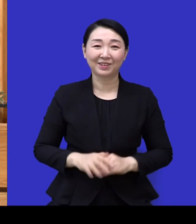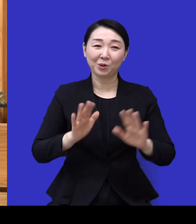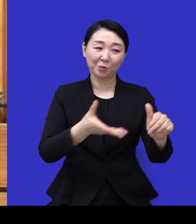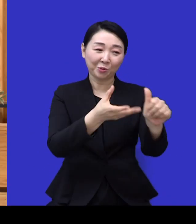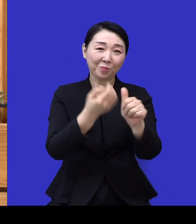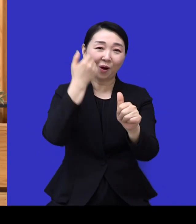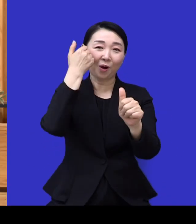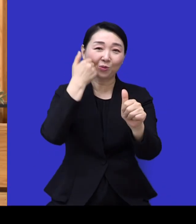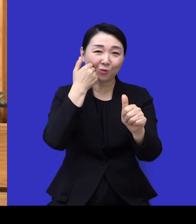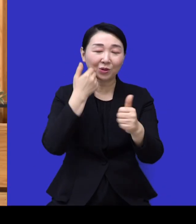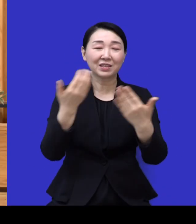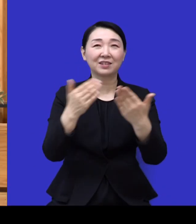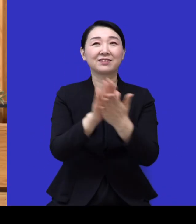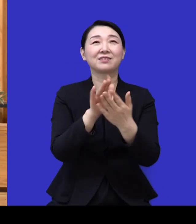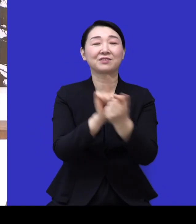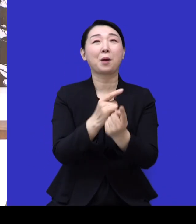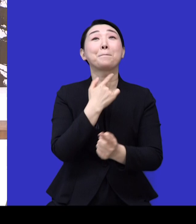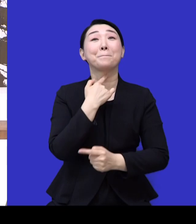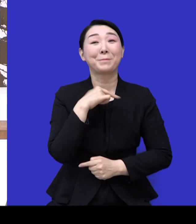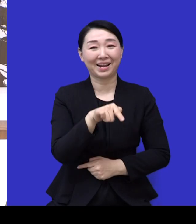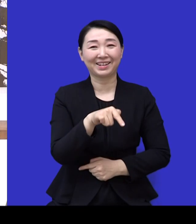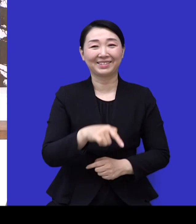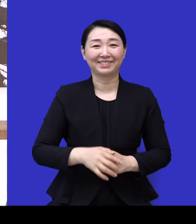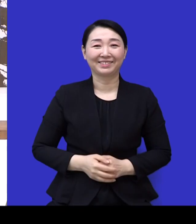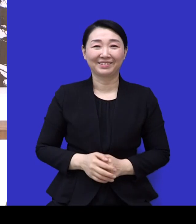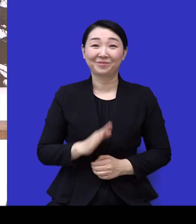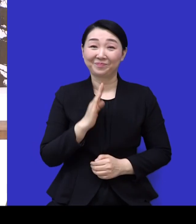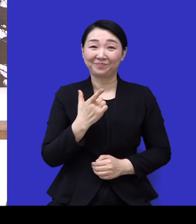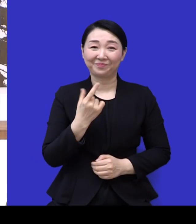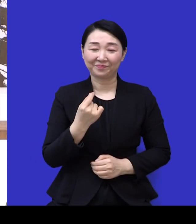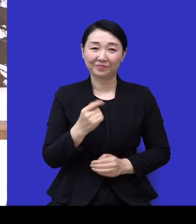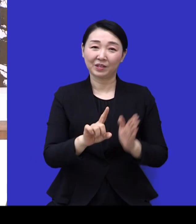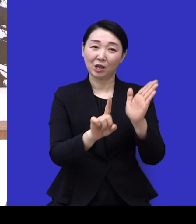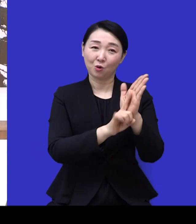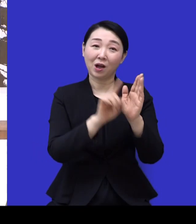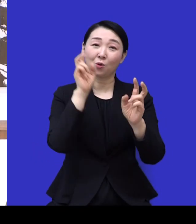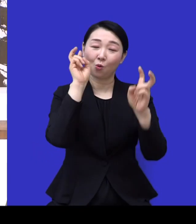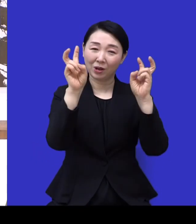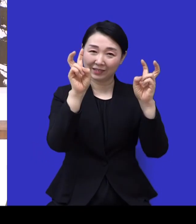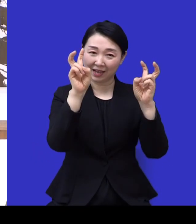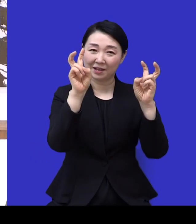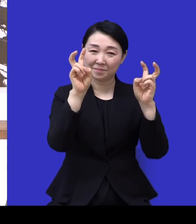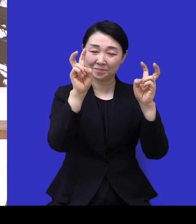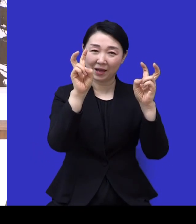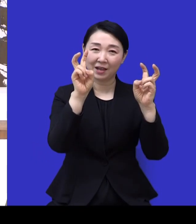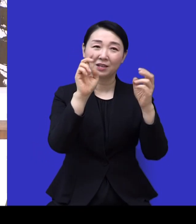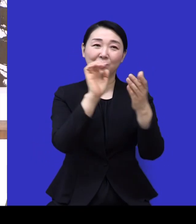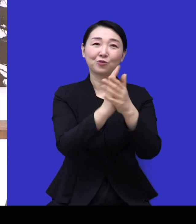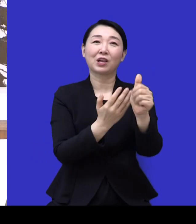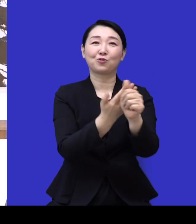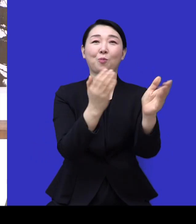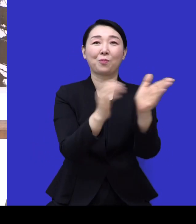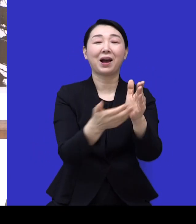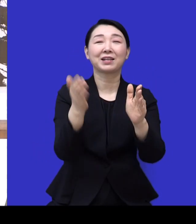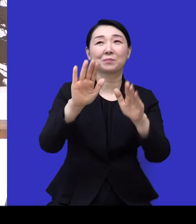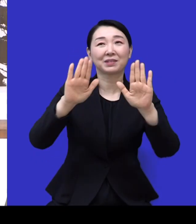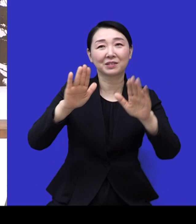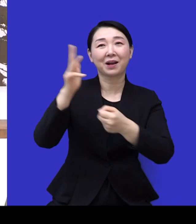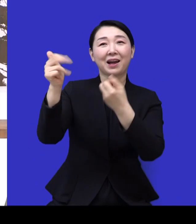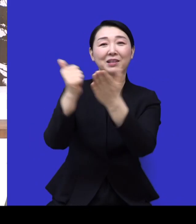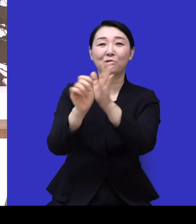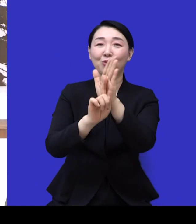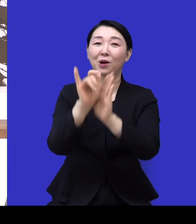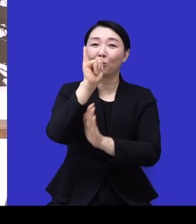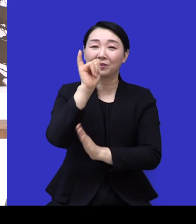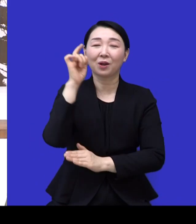분은 바로 이 일을 직접 하셨다고 합니다. 네, 맞습니다. 광고회사는 접었지만 하나님을 광고하시는 분이십니다.